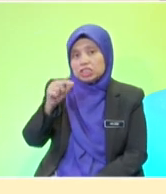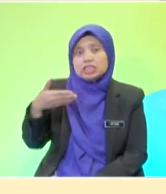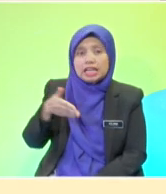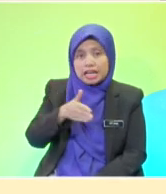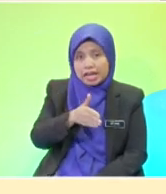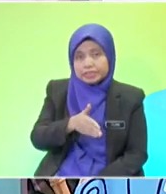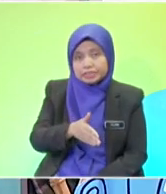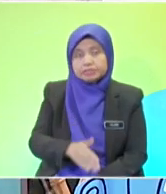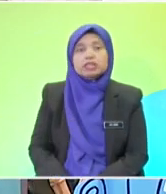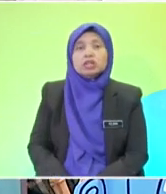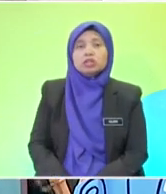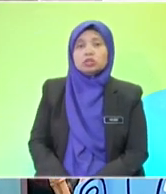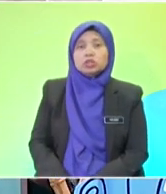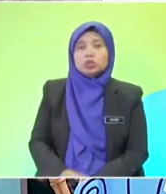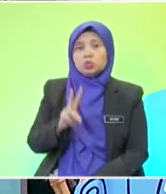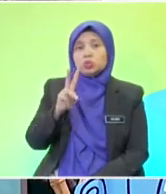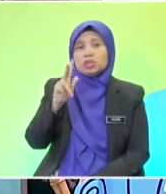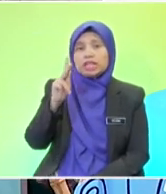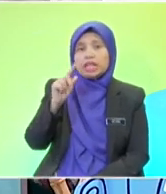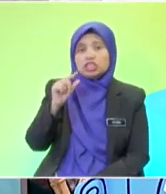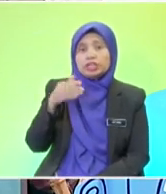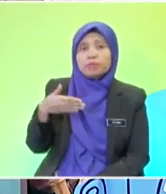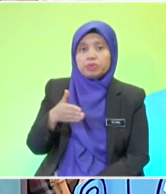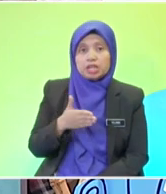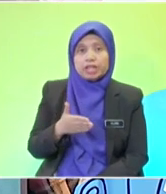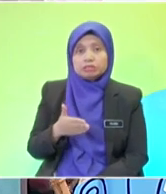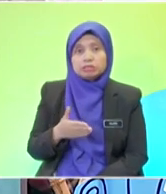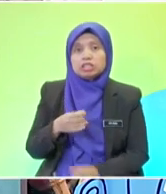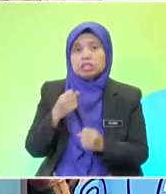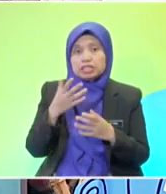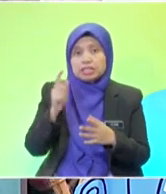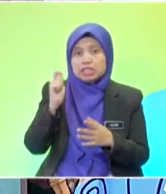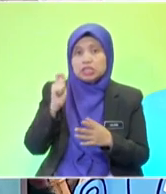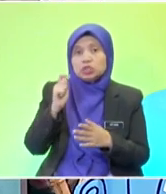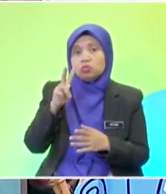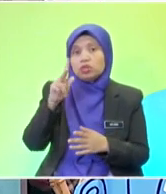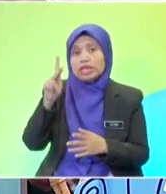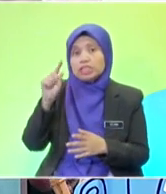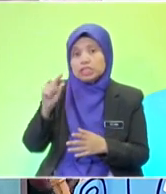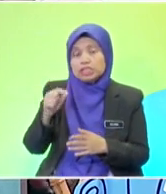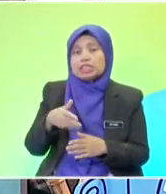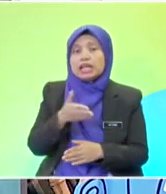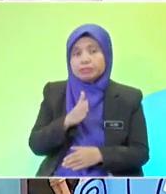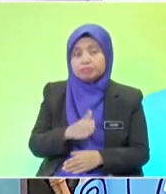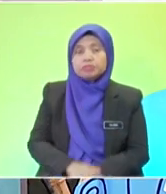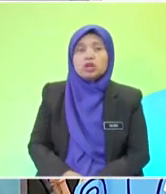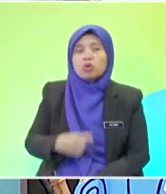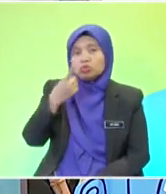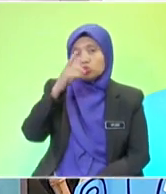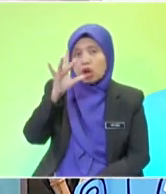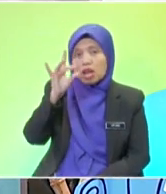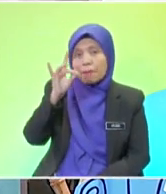Aina menangkap sekurangnya 2 kg ikan atau pun kita kunci jawaban itu untuk soal